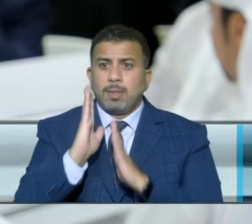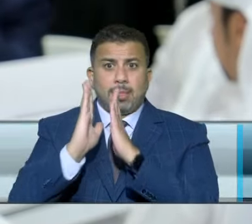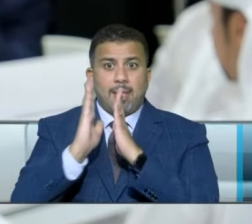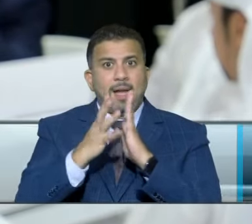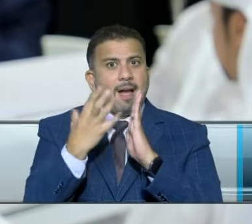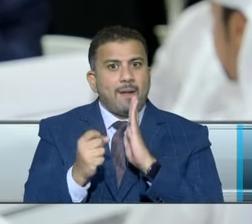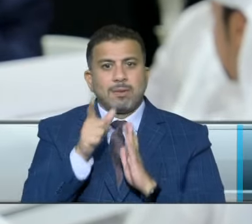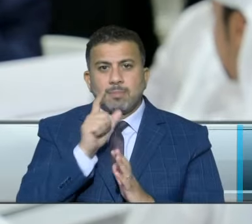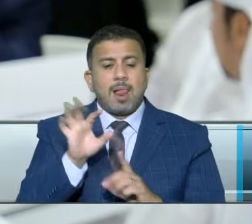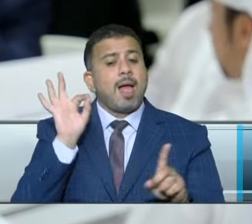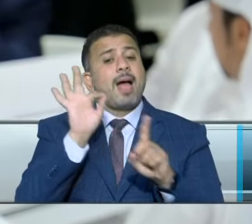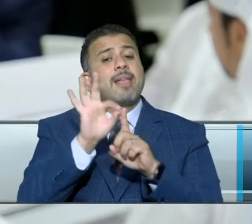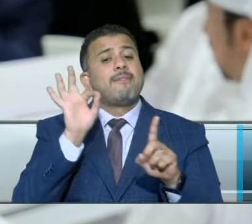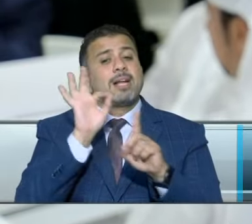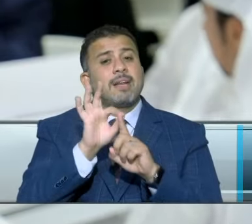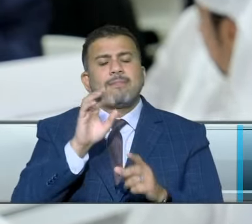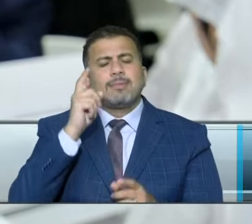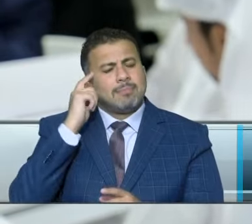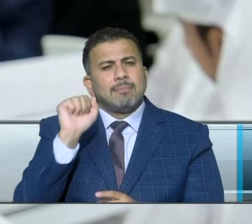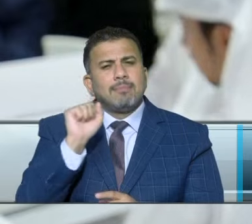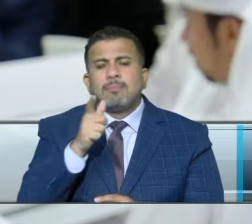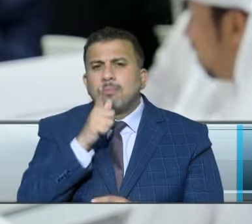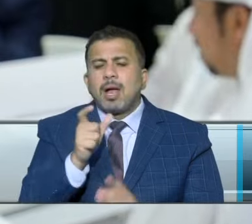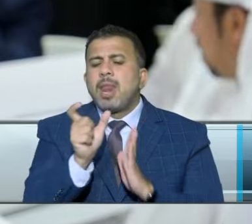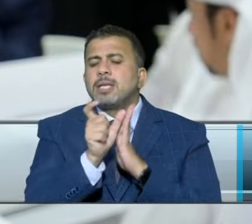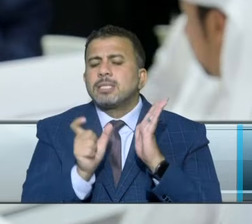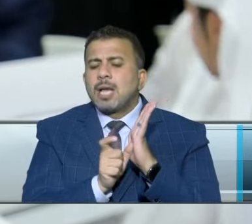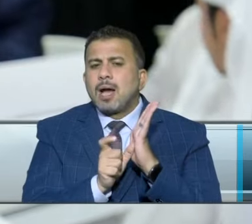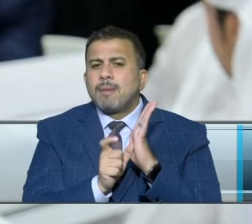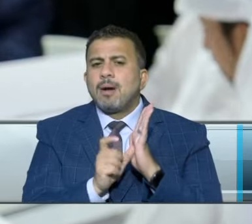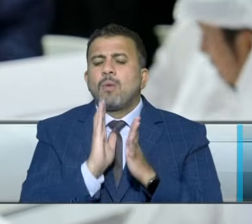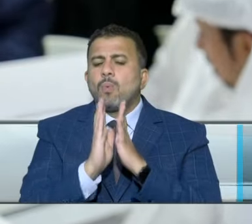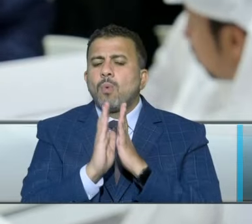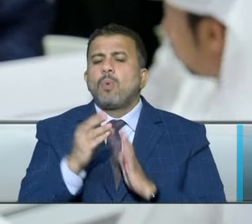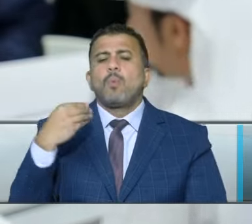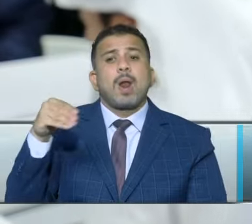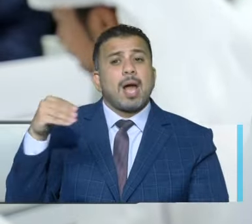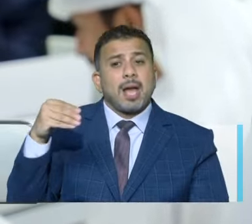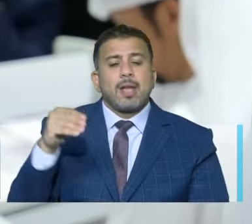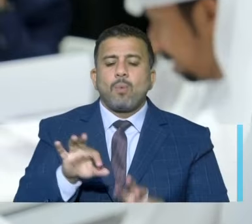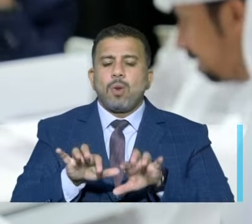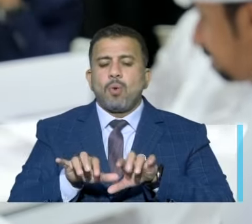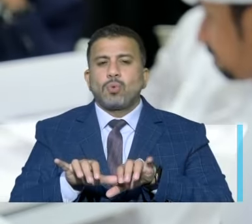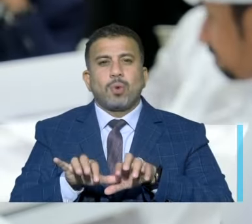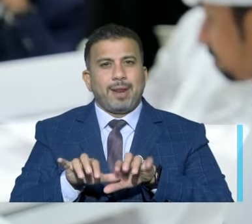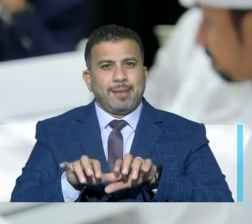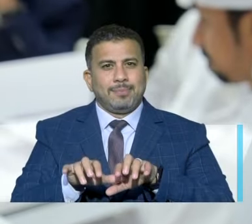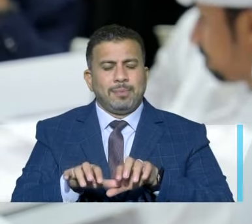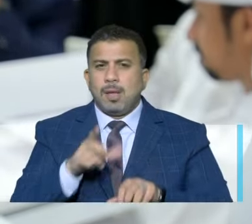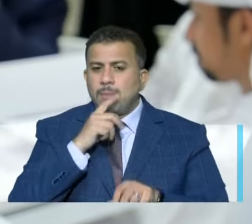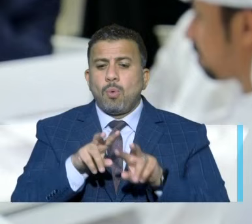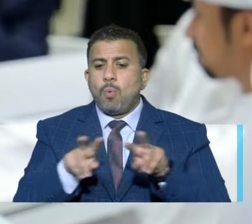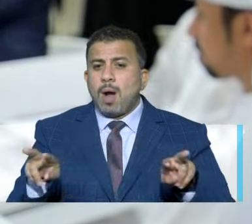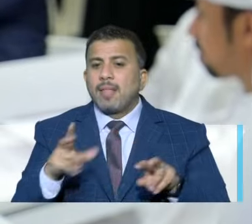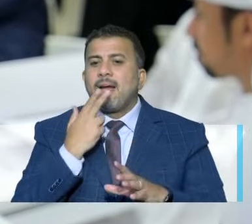وتحقيق أهدافها الاستراتيجية الهادفة لتطبيق النظام على الوثائق الورقية والإلكترونية، وتوحيد